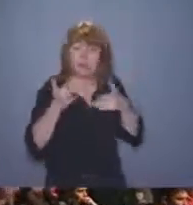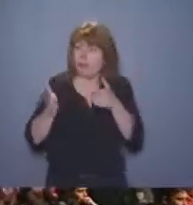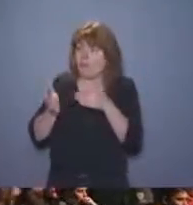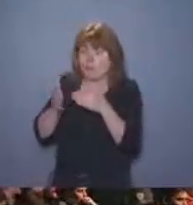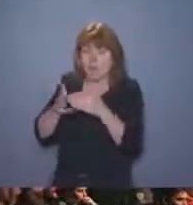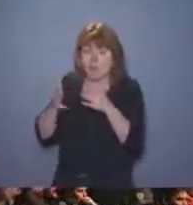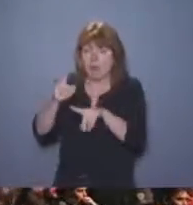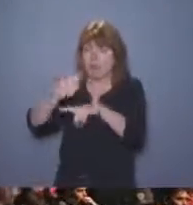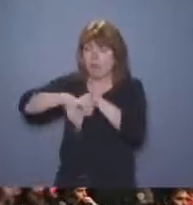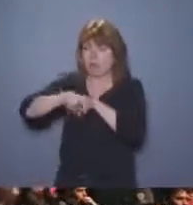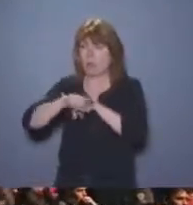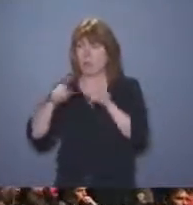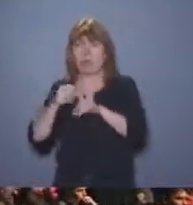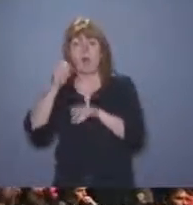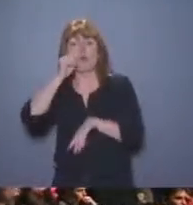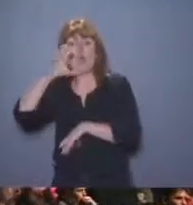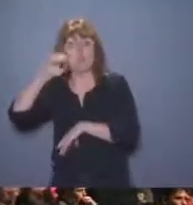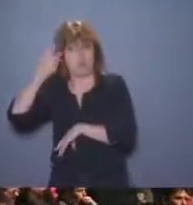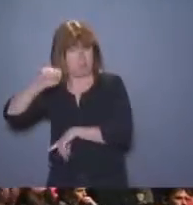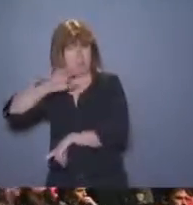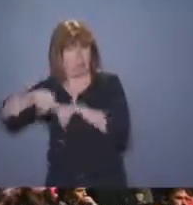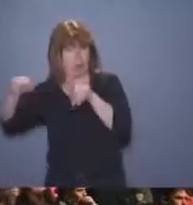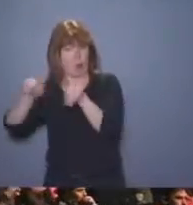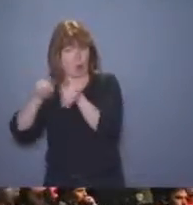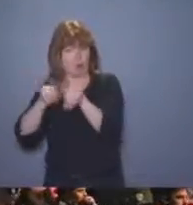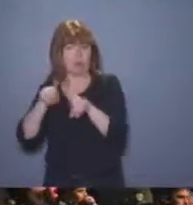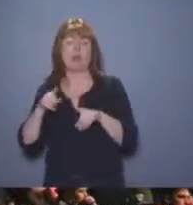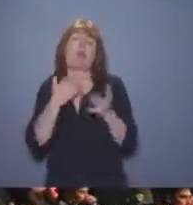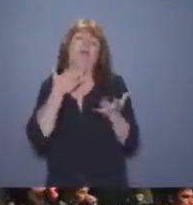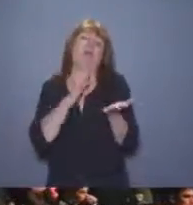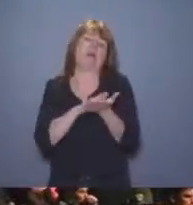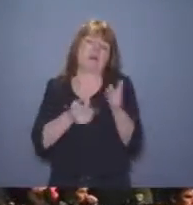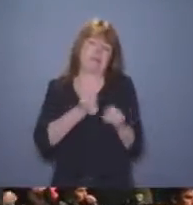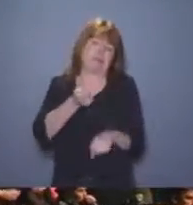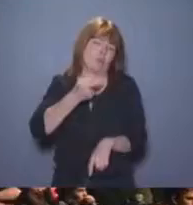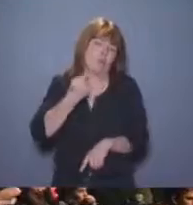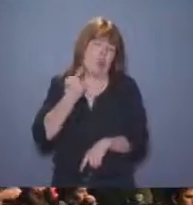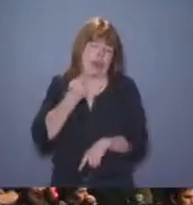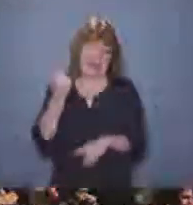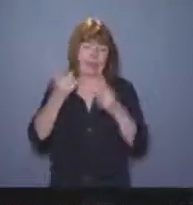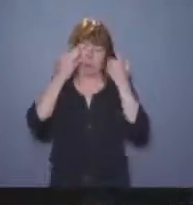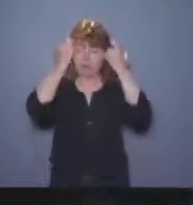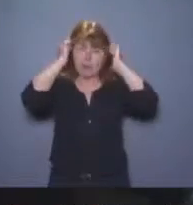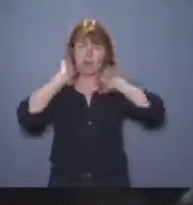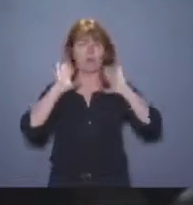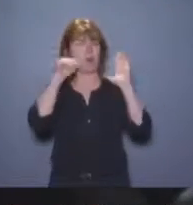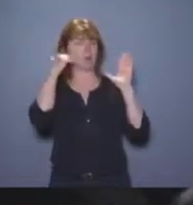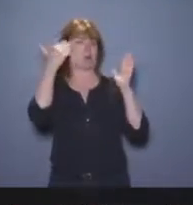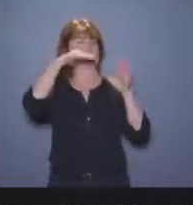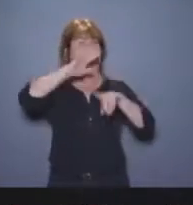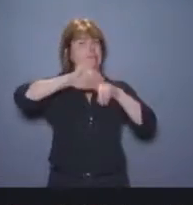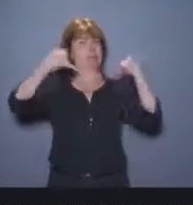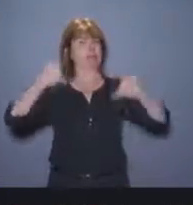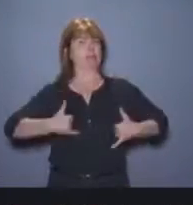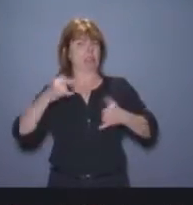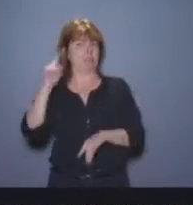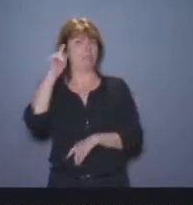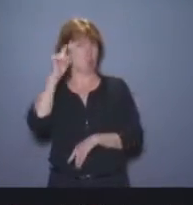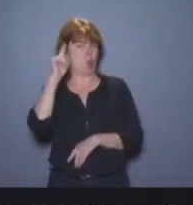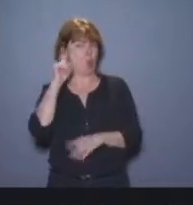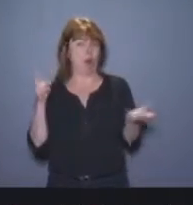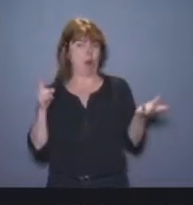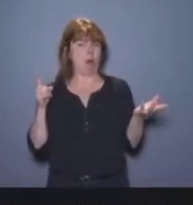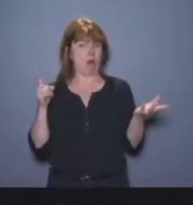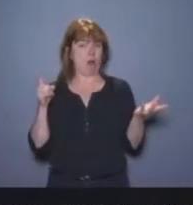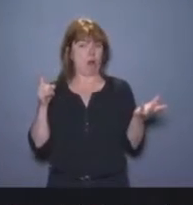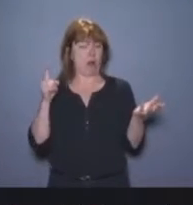Si on ne sait pas comment faire, on ira demander aux Cubains. Ils ont l'habitude de faire ça chez les autres. Il faut bien blaguer un peu de